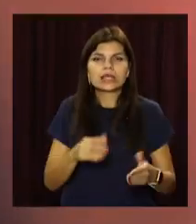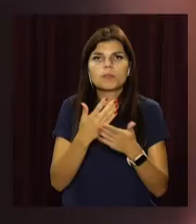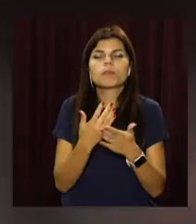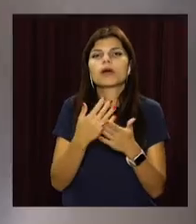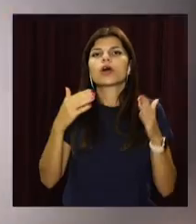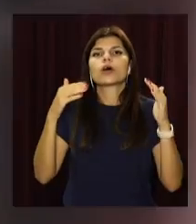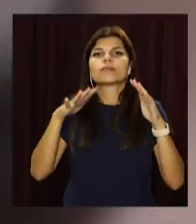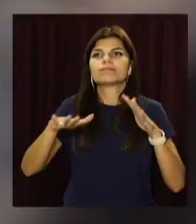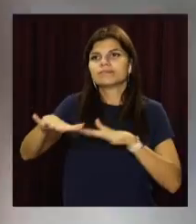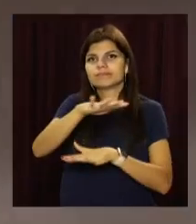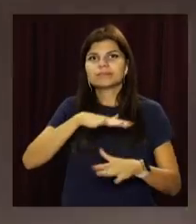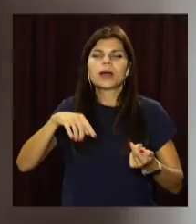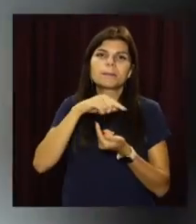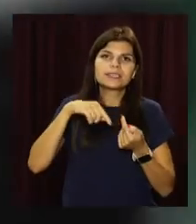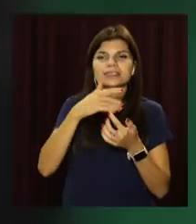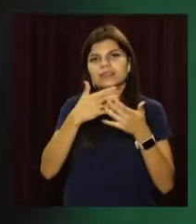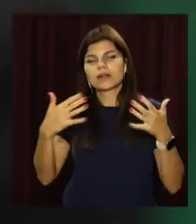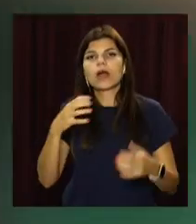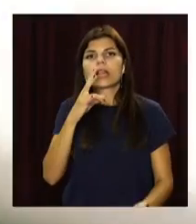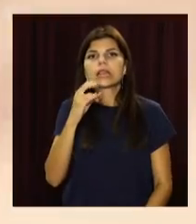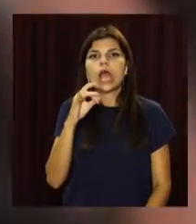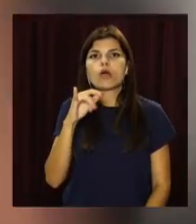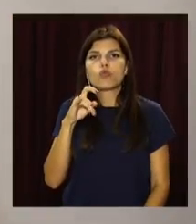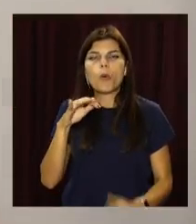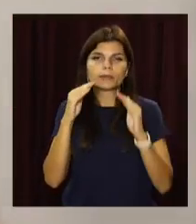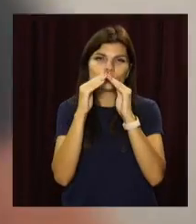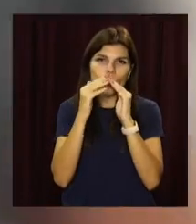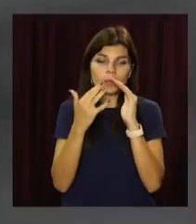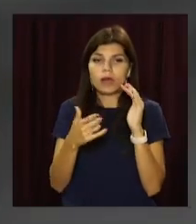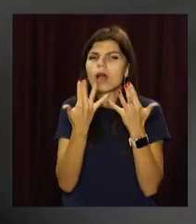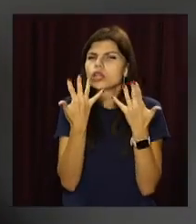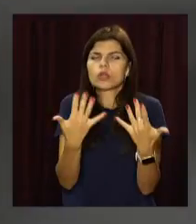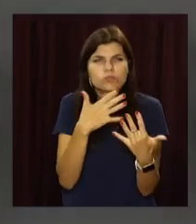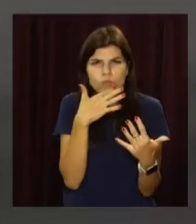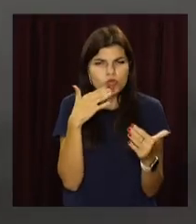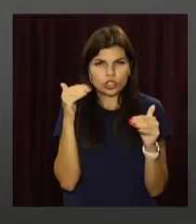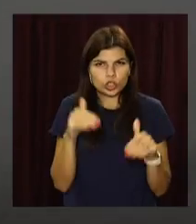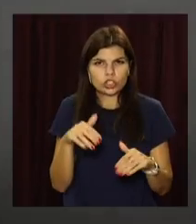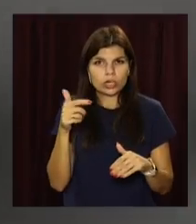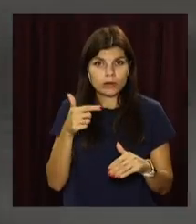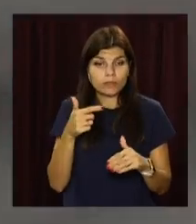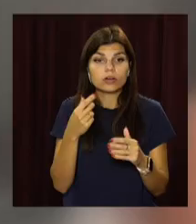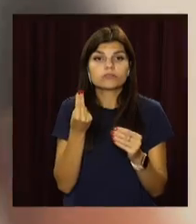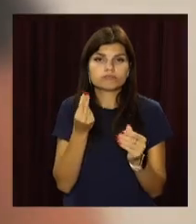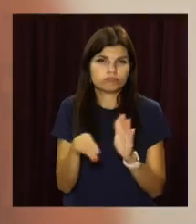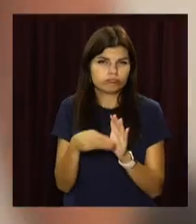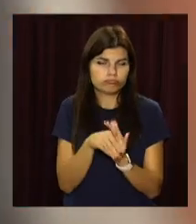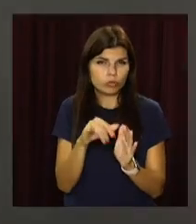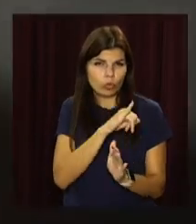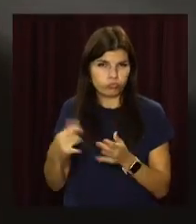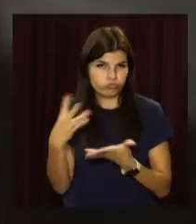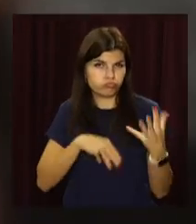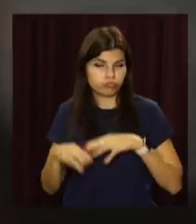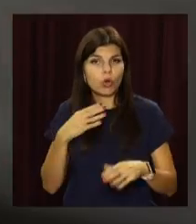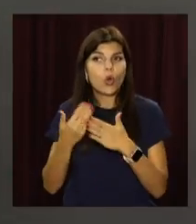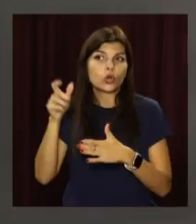нерухомості. Свої послуги правопорушники оцінювали в десятки тисяч гривень у залежності від кількості об'єктів та